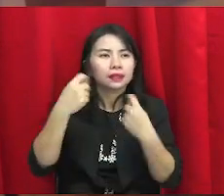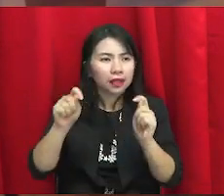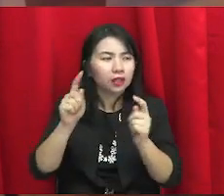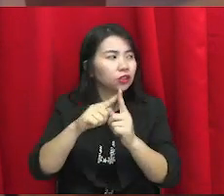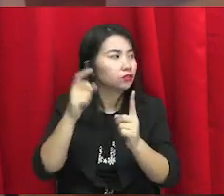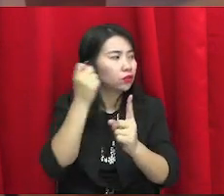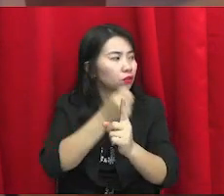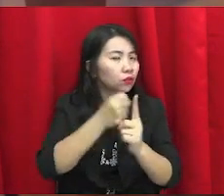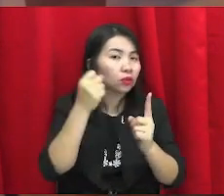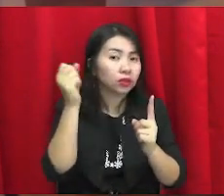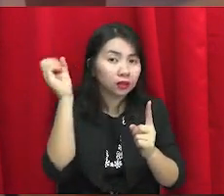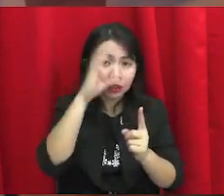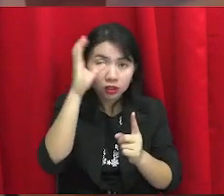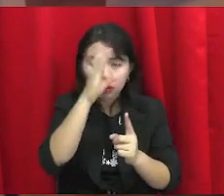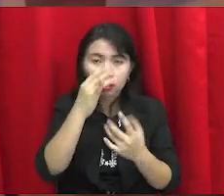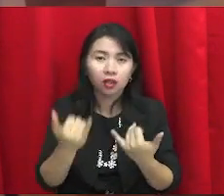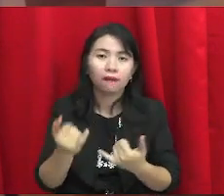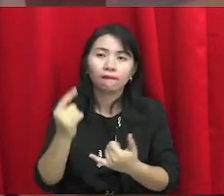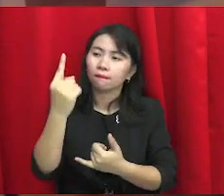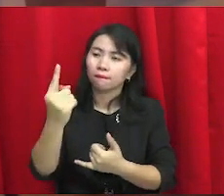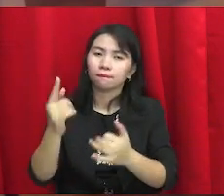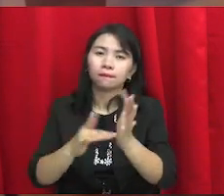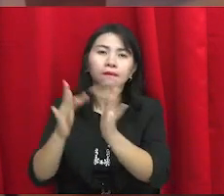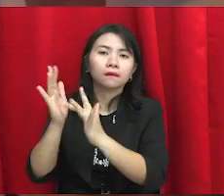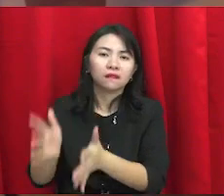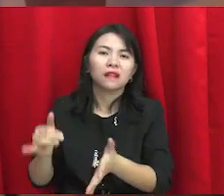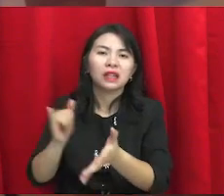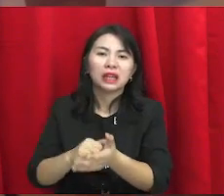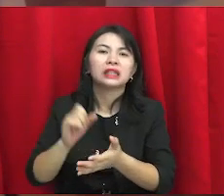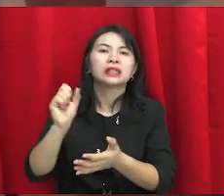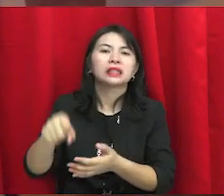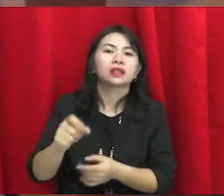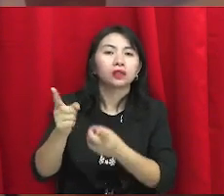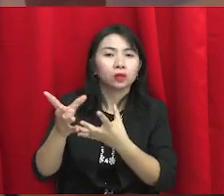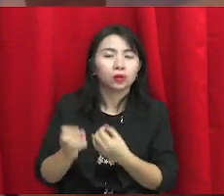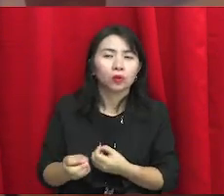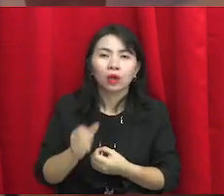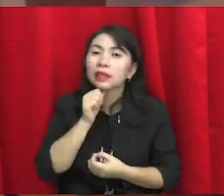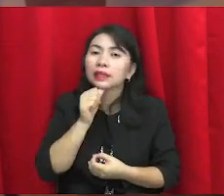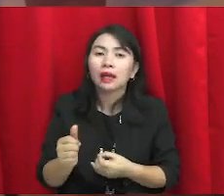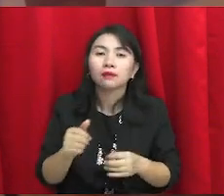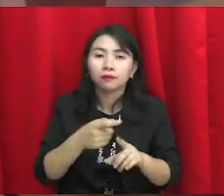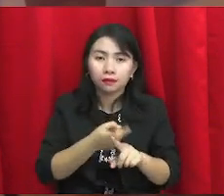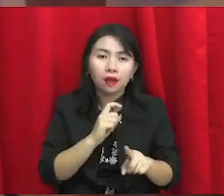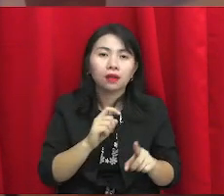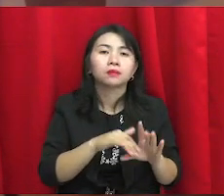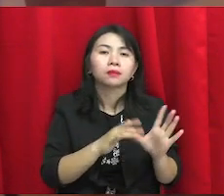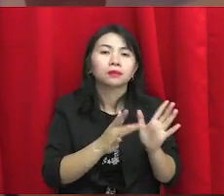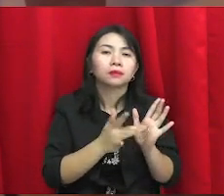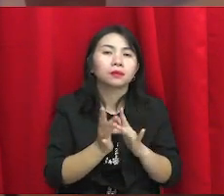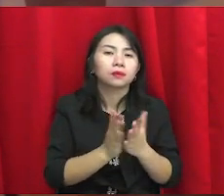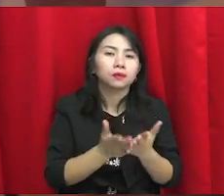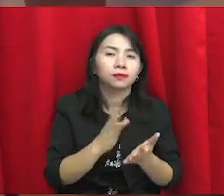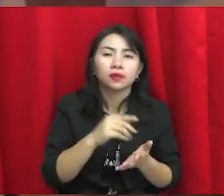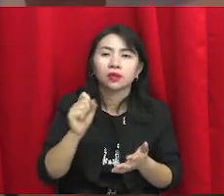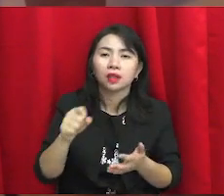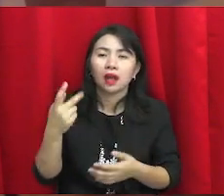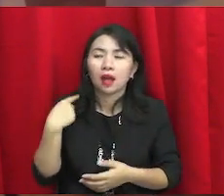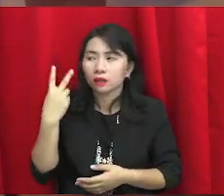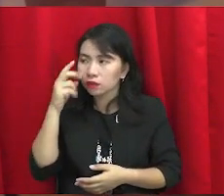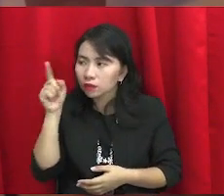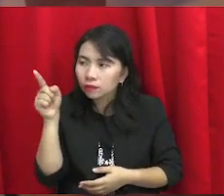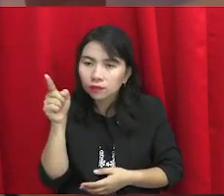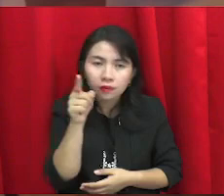ang isang Kristiyanong gumagawa ng alam niyang unbiblical, naghahanap lagi yan ng isang counselor